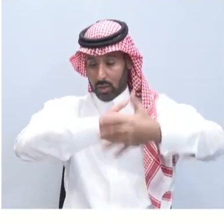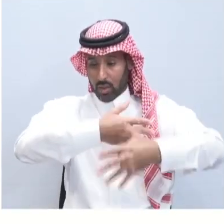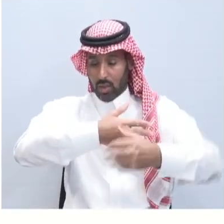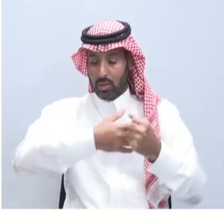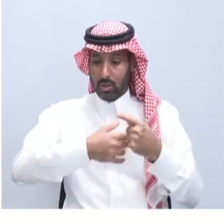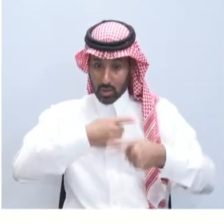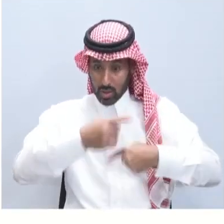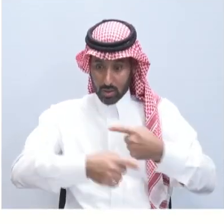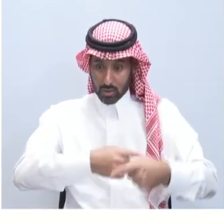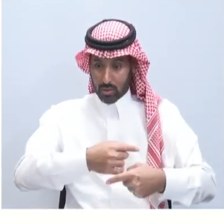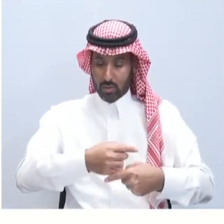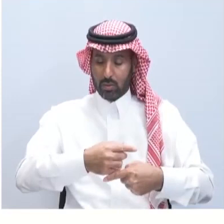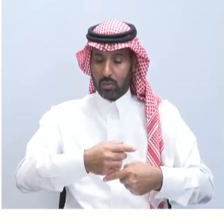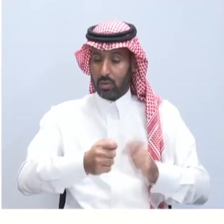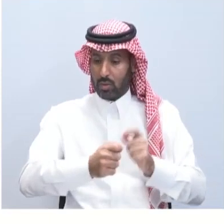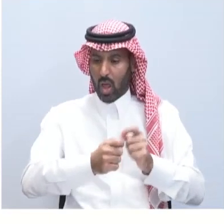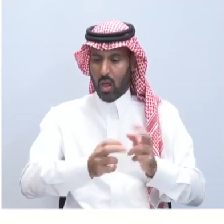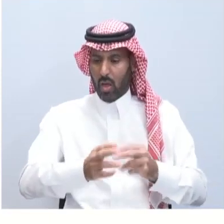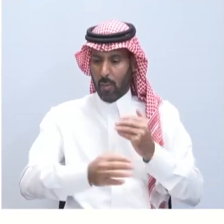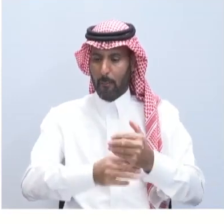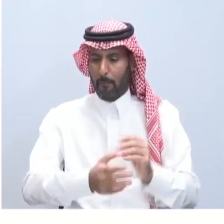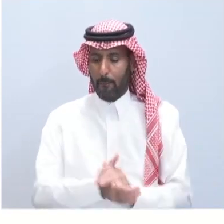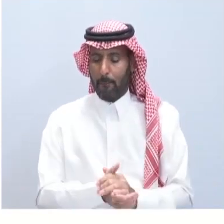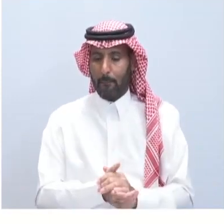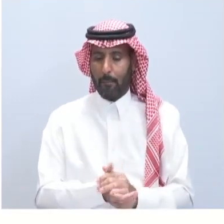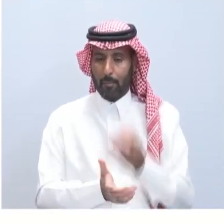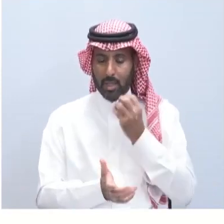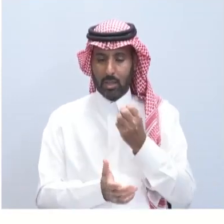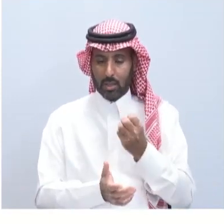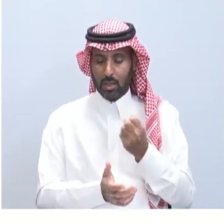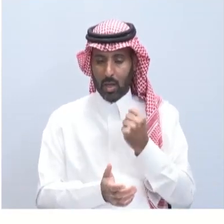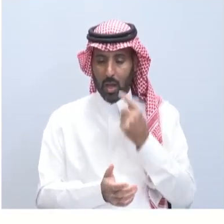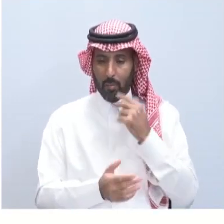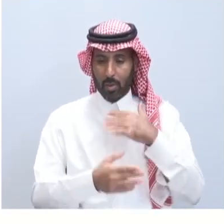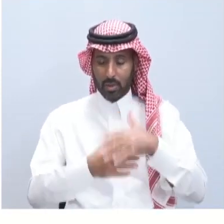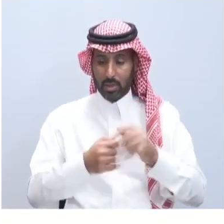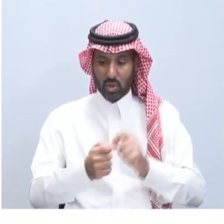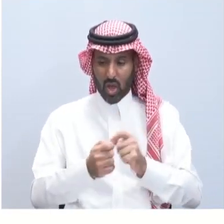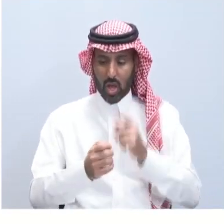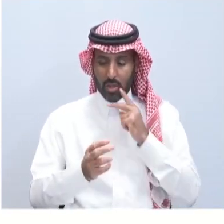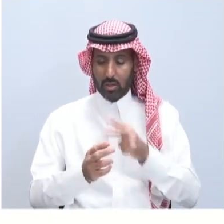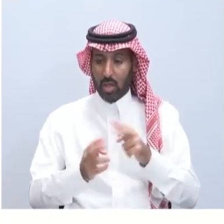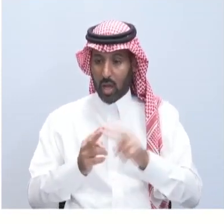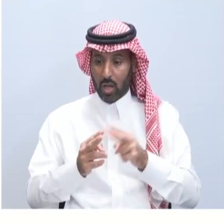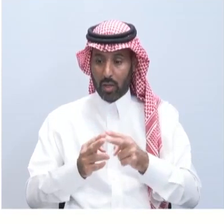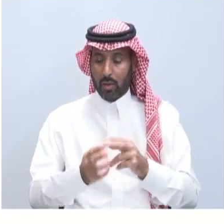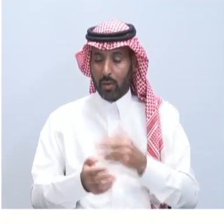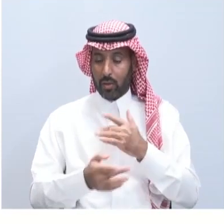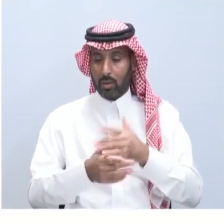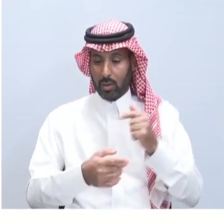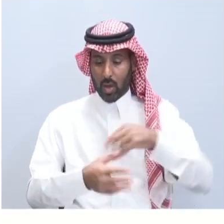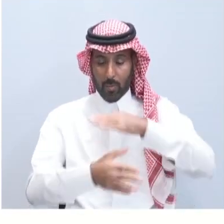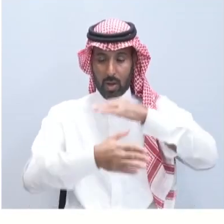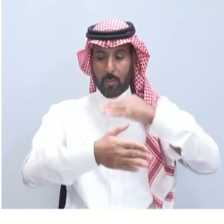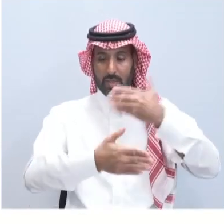الطاقه المتجدده ذكرنا بان مفهوم المصادر المائيه للطاقه تعني محطات توليد الطاقه الكهربائيه التي تقام